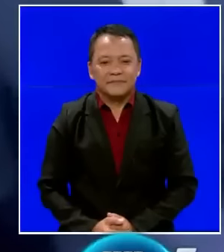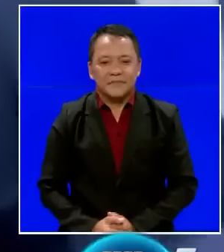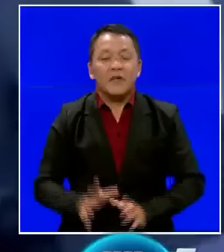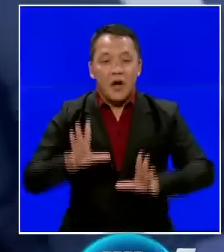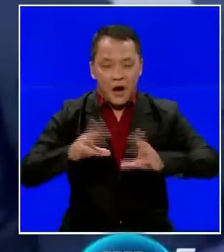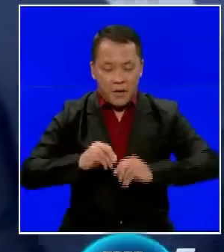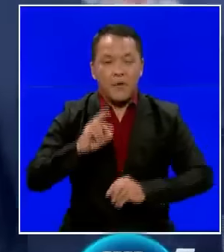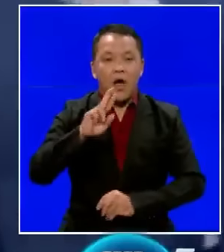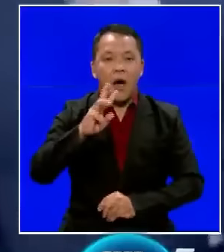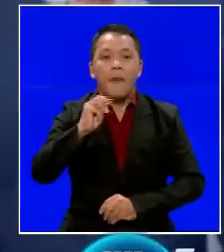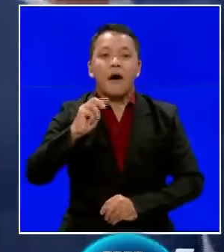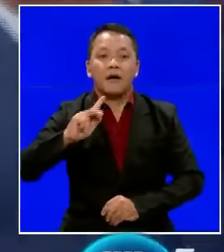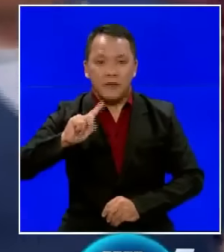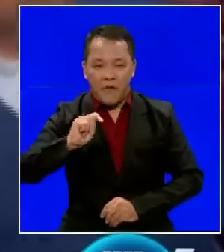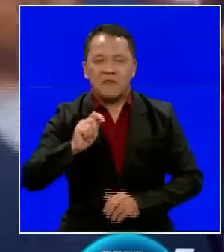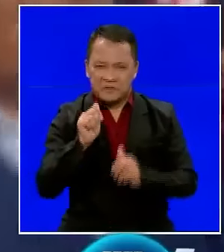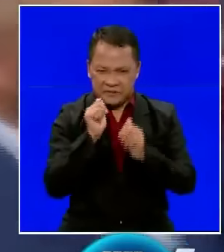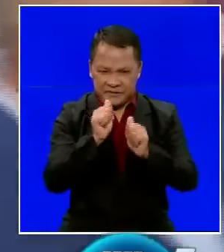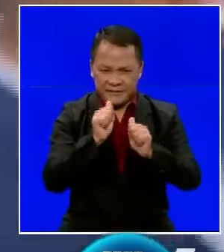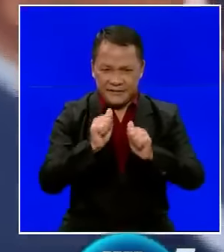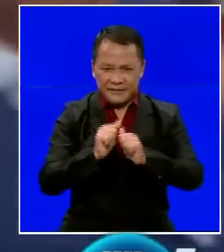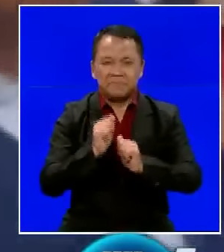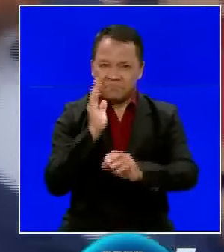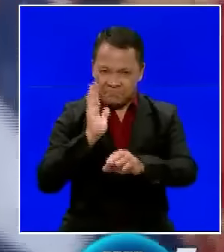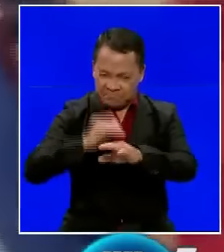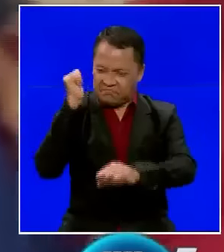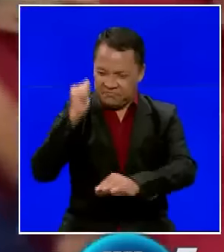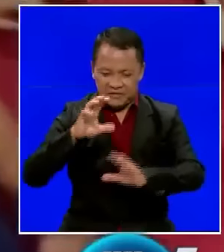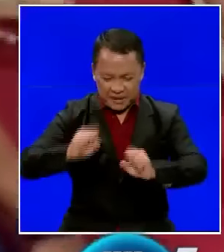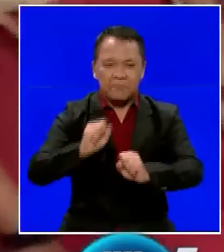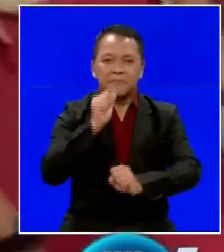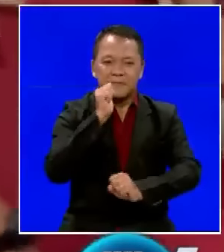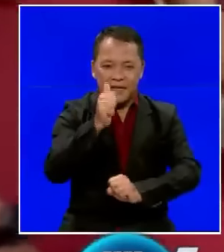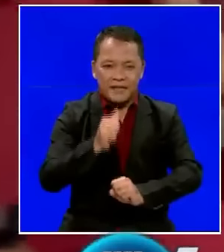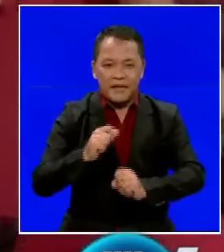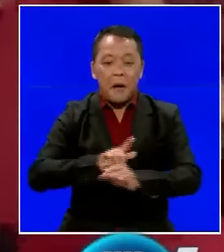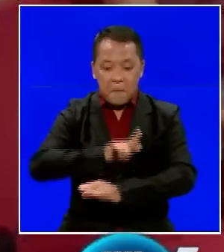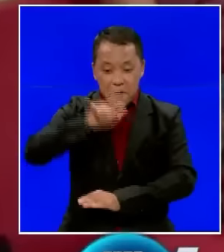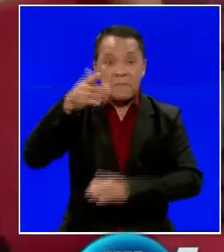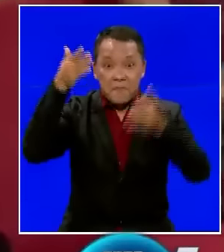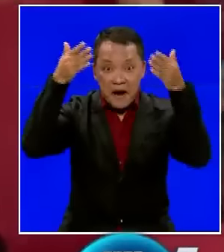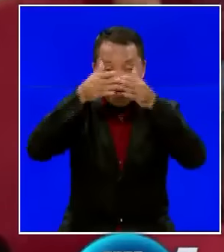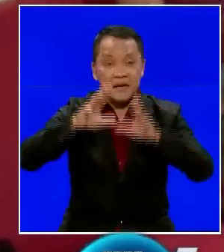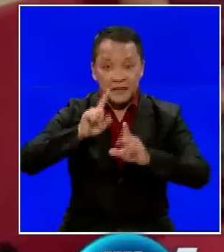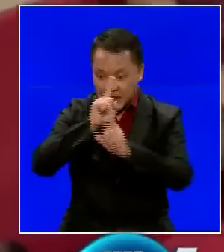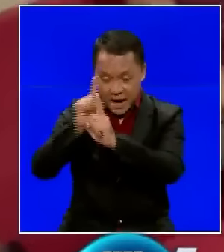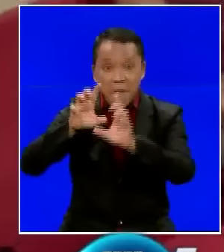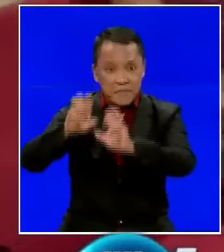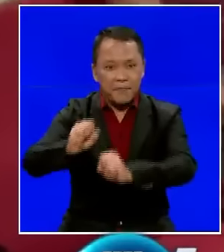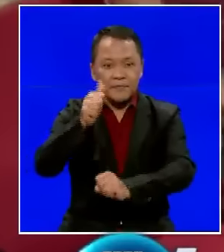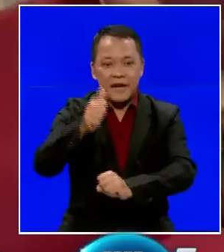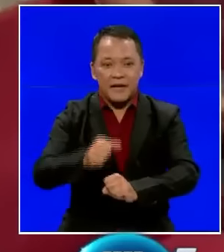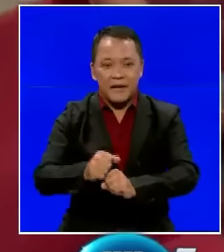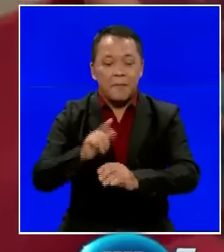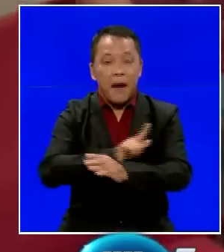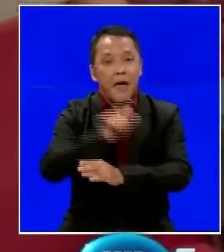อมรับท่านกระทรวงท่านรัฐมนตรีตรงนี้ทำเลยว่าจริงๆตามจับผมได้แม่ผมบินไปบาหลีได้ตามได้